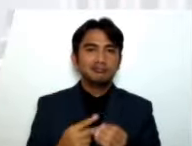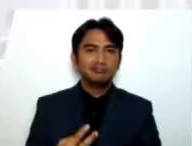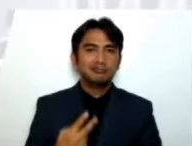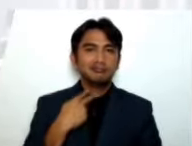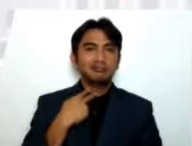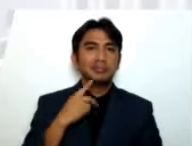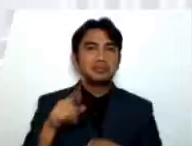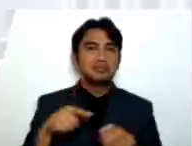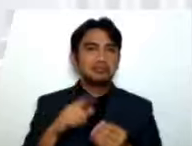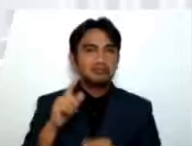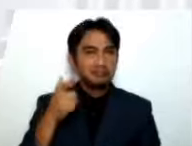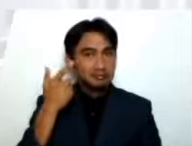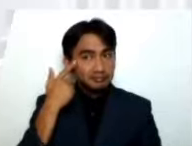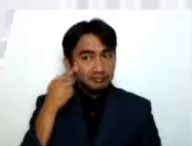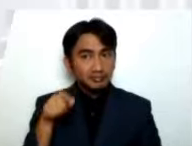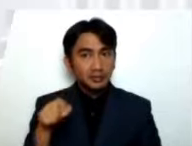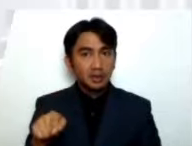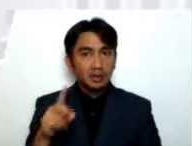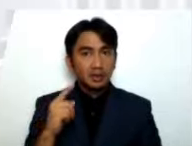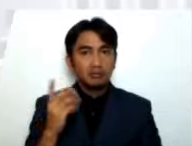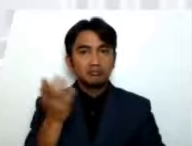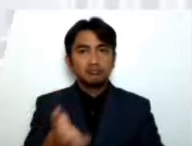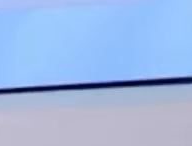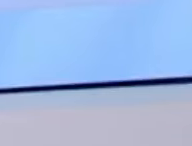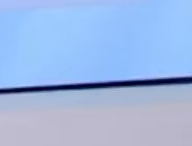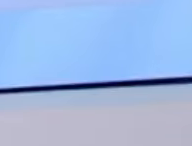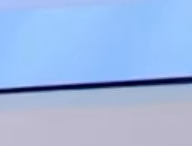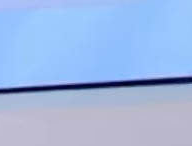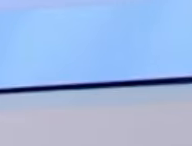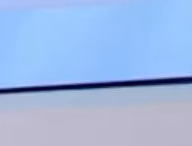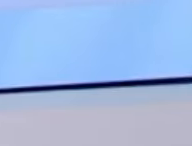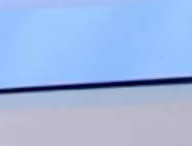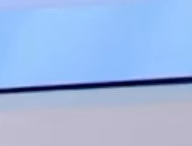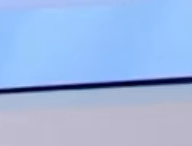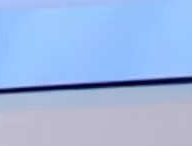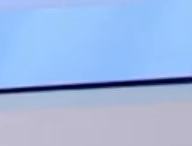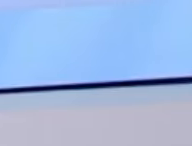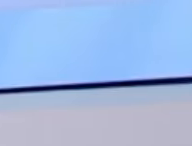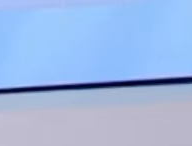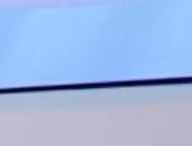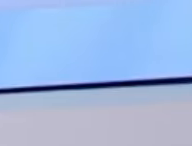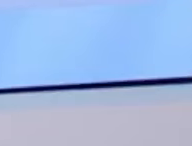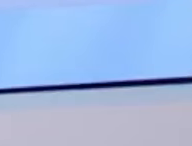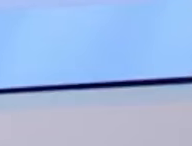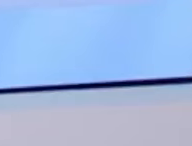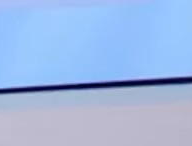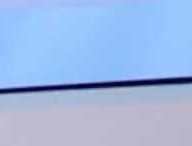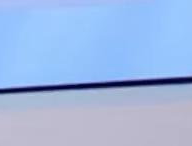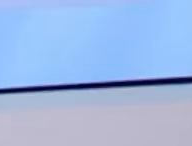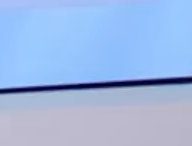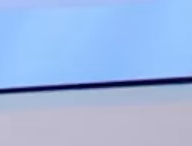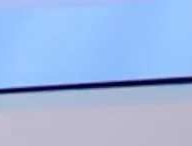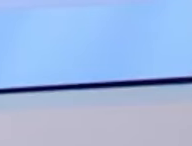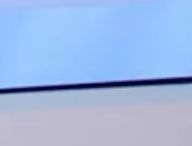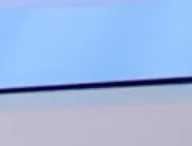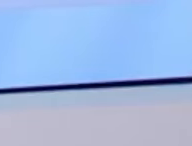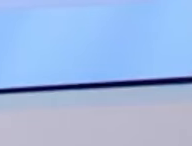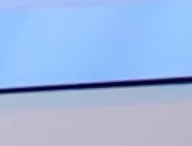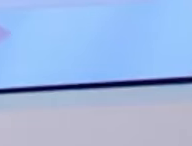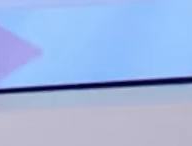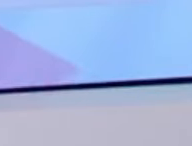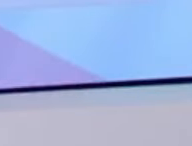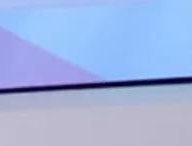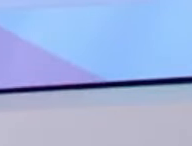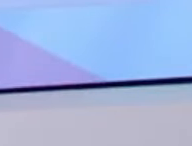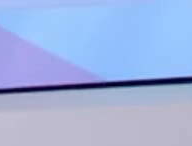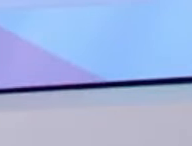kanyang 24-hour detention. Huwag magpahuli sa mga balitang dapat ninyong malaman. Mag-subscribe